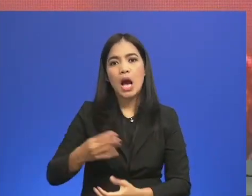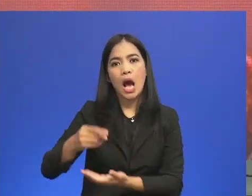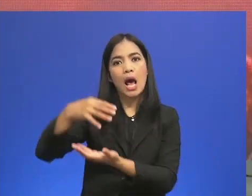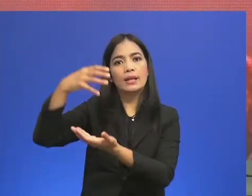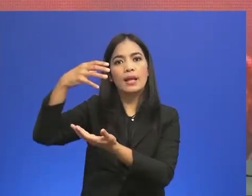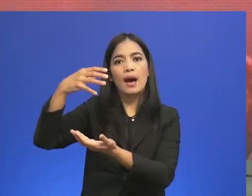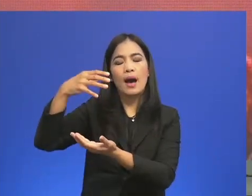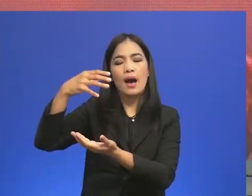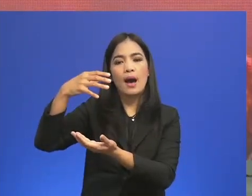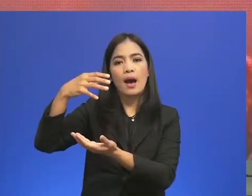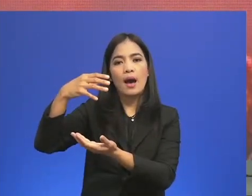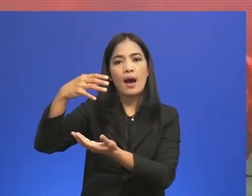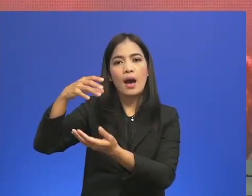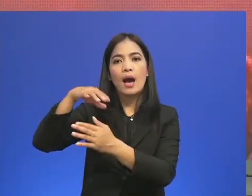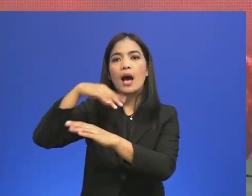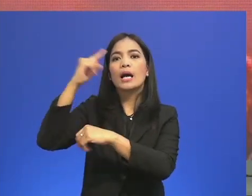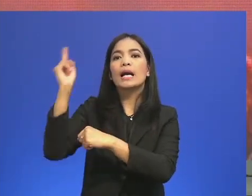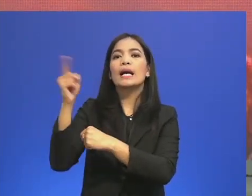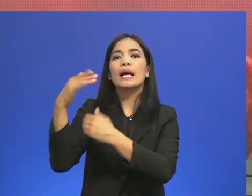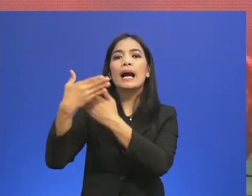harta kekal.